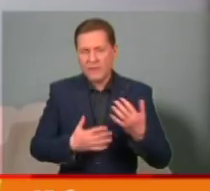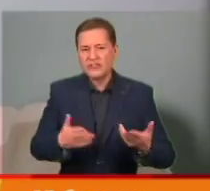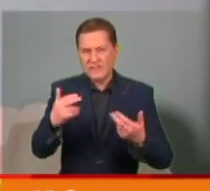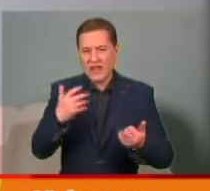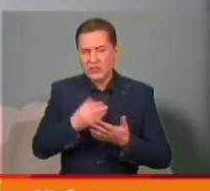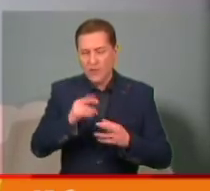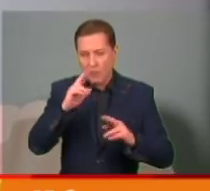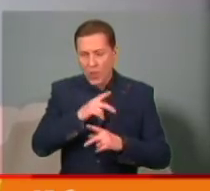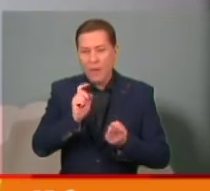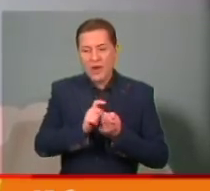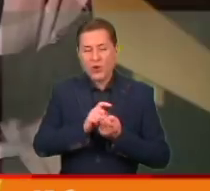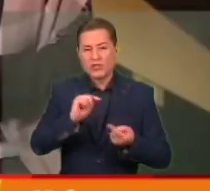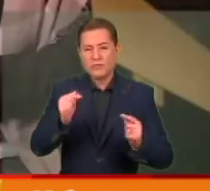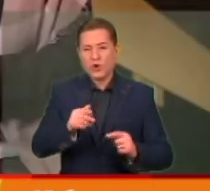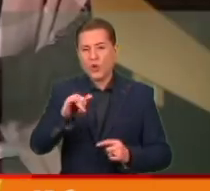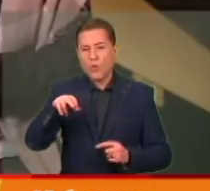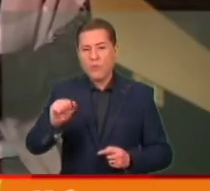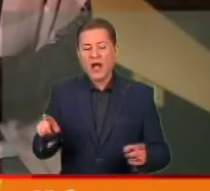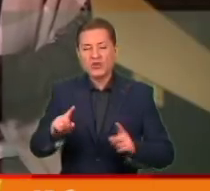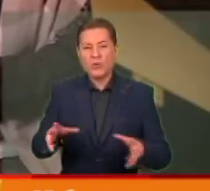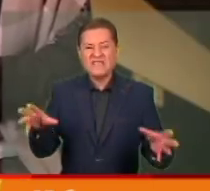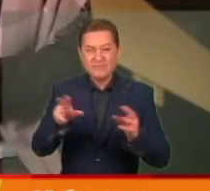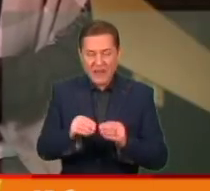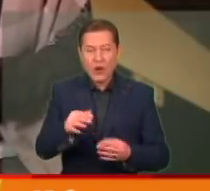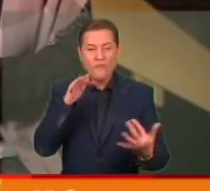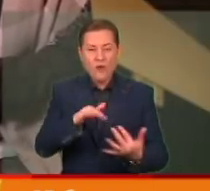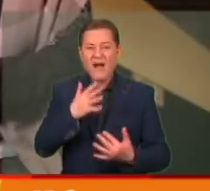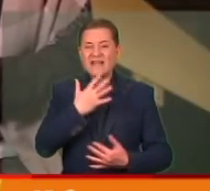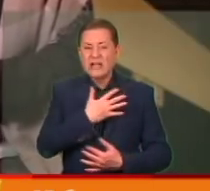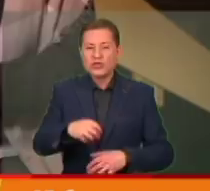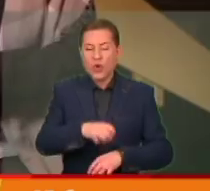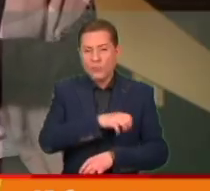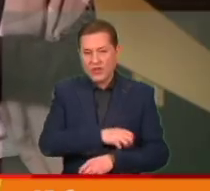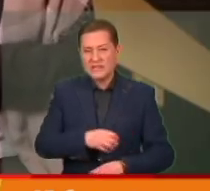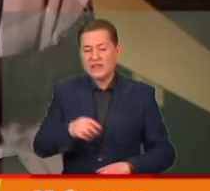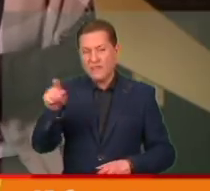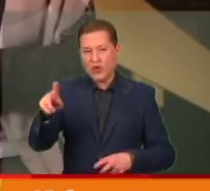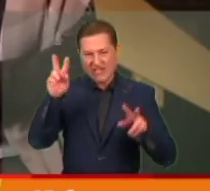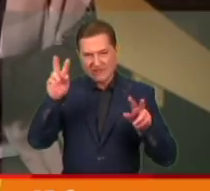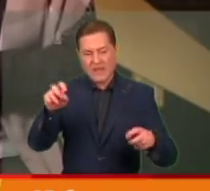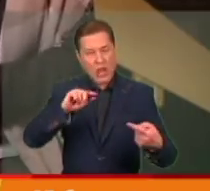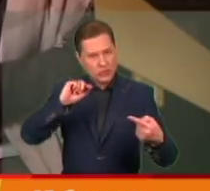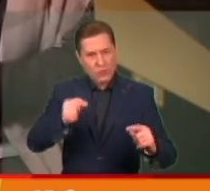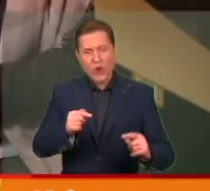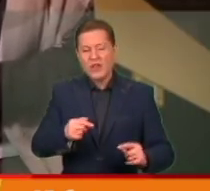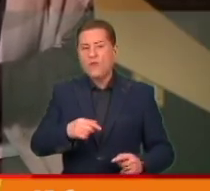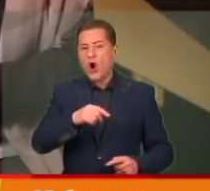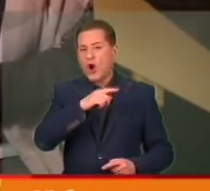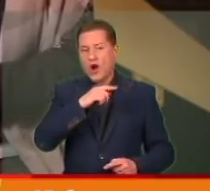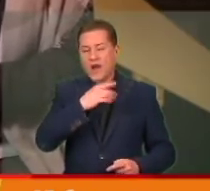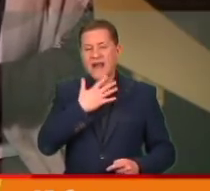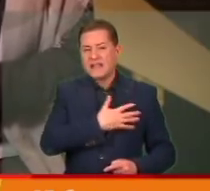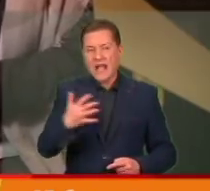УПА замість того, щоб спільно воювати з комуністами. Ми розуміємо, для вас вони символ спротиву радянській окупації.